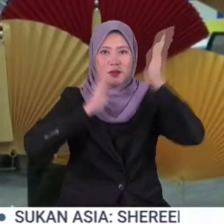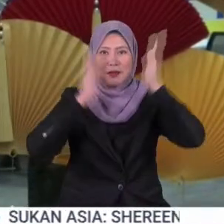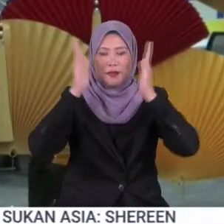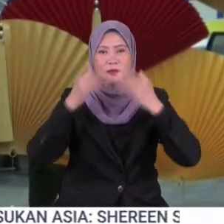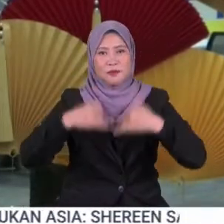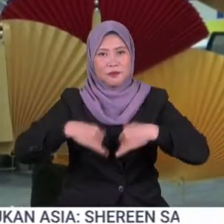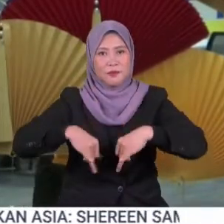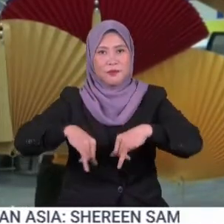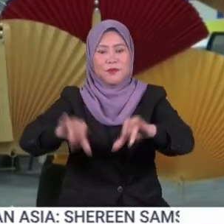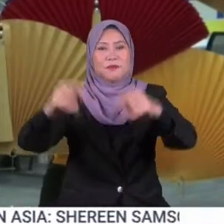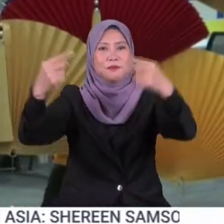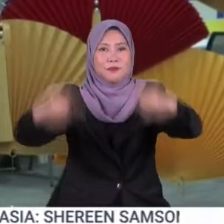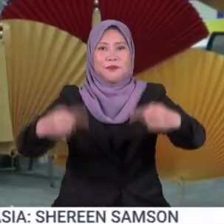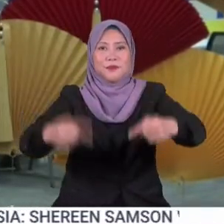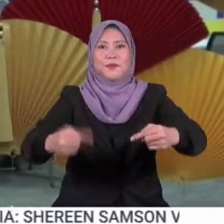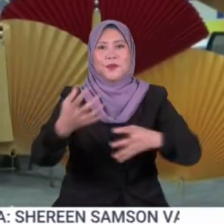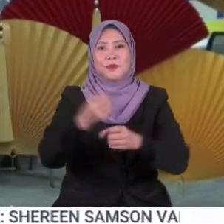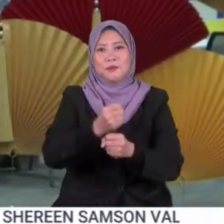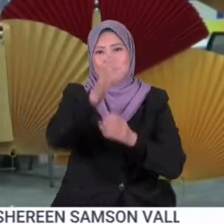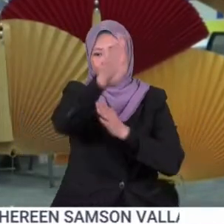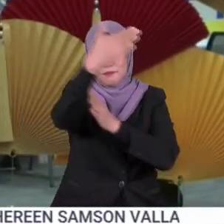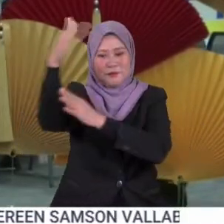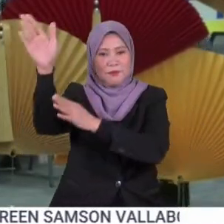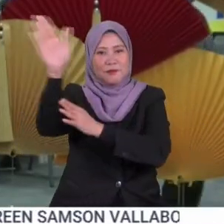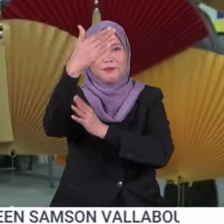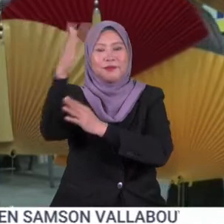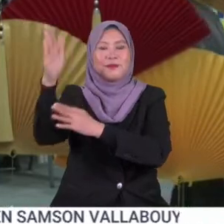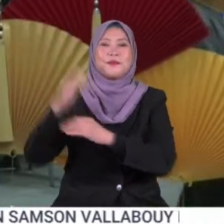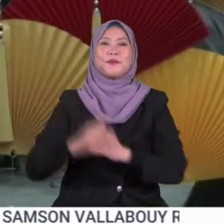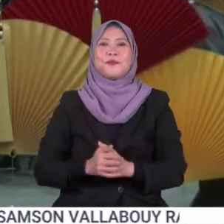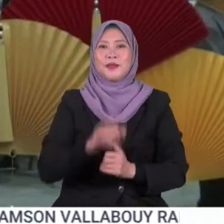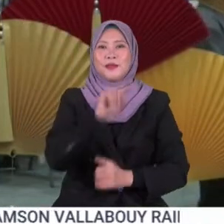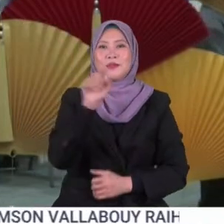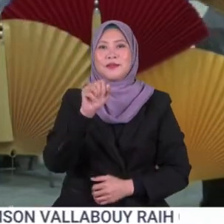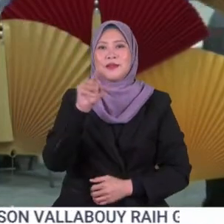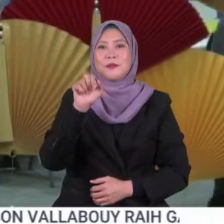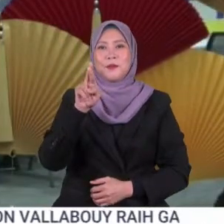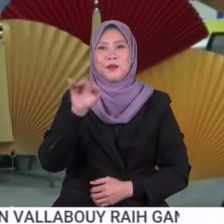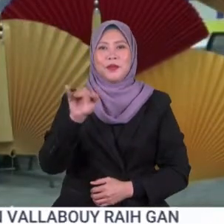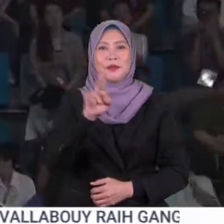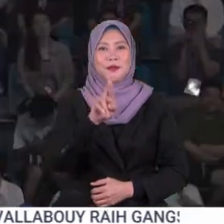masih terus berjuang membawa jalur gemilang. Muhammad Zamri Sorani, RTI.